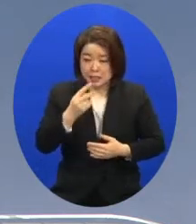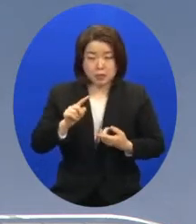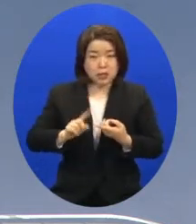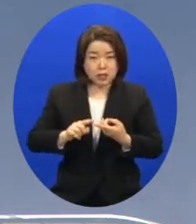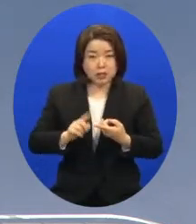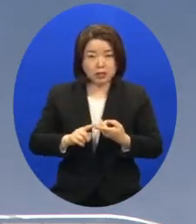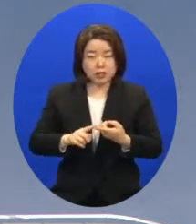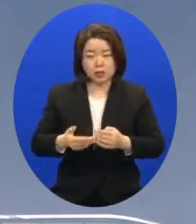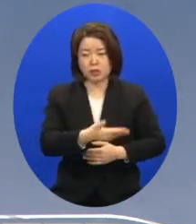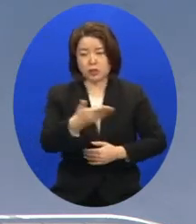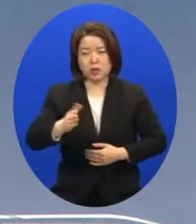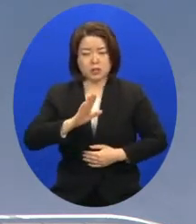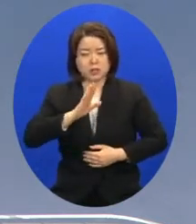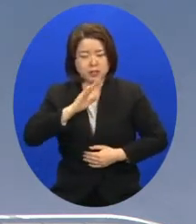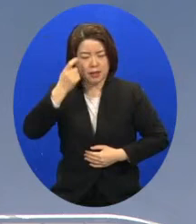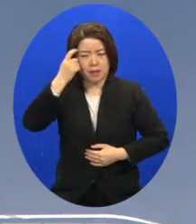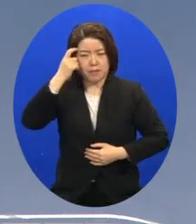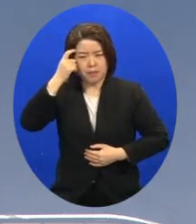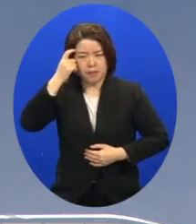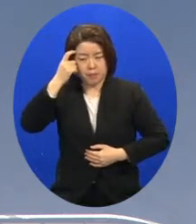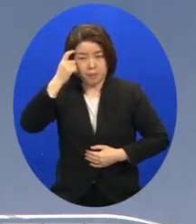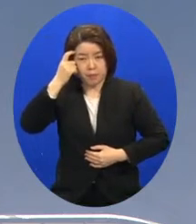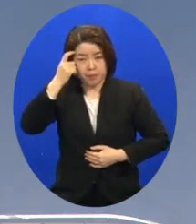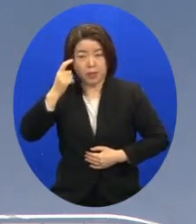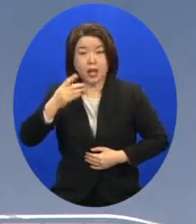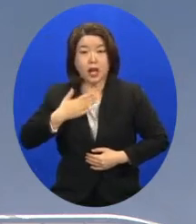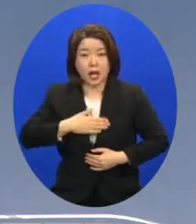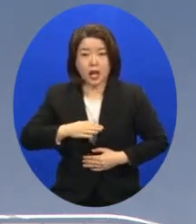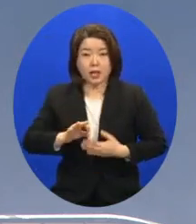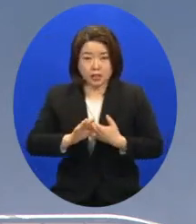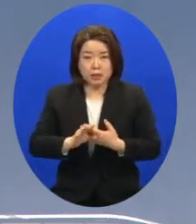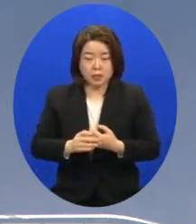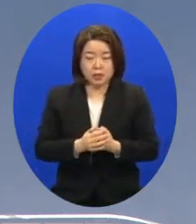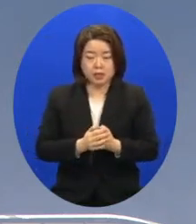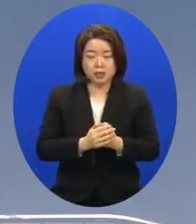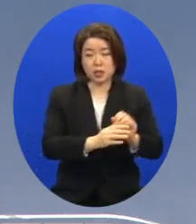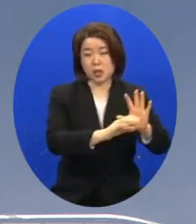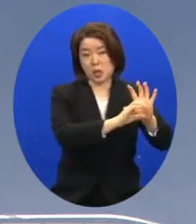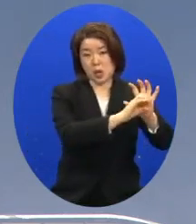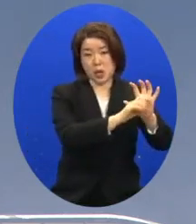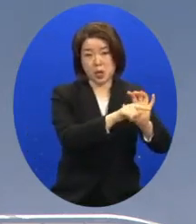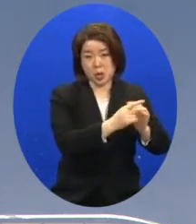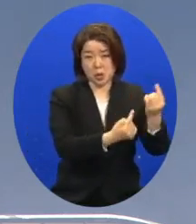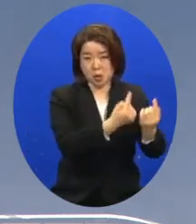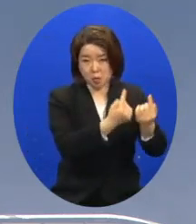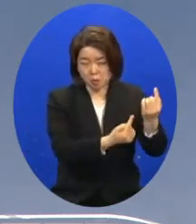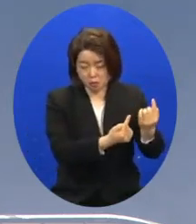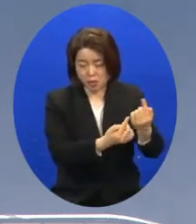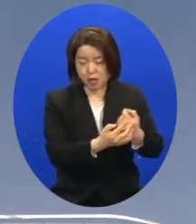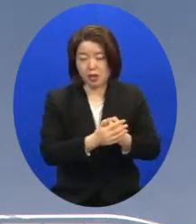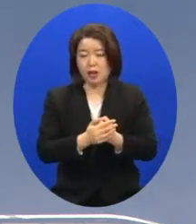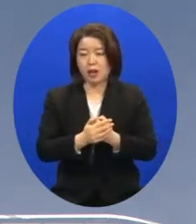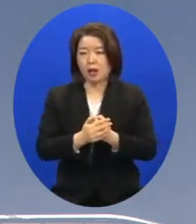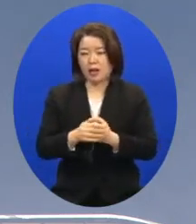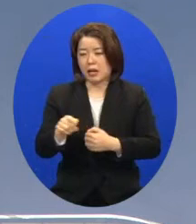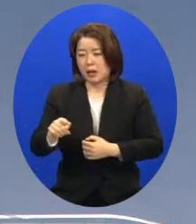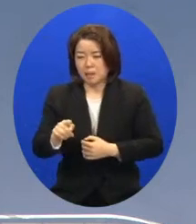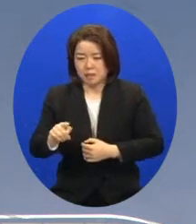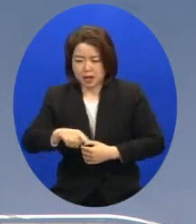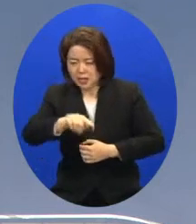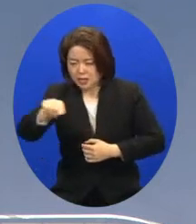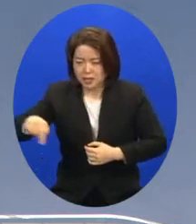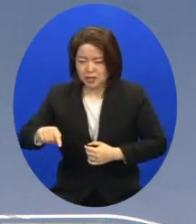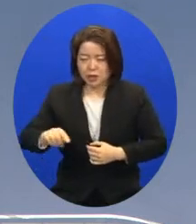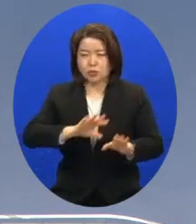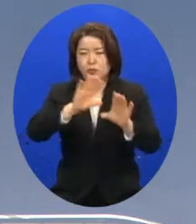여러분이 진짜 의식하기 시작하면 포르노나 바이러스를 의식하는 것 b&b 효가 안 되는 삶의